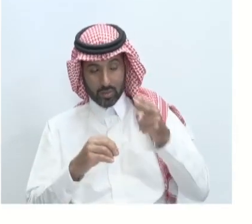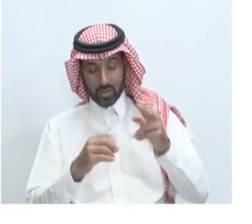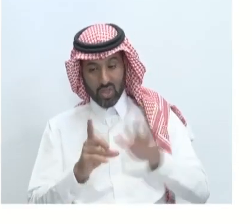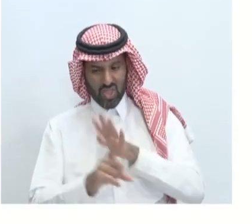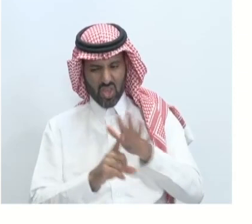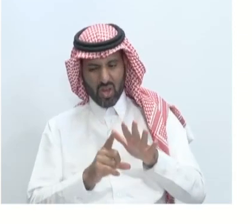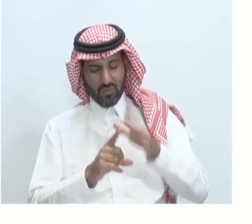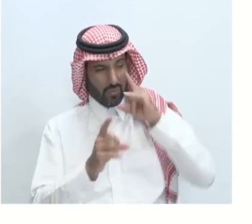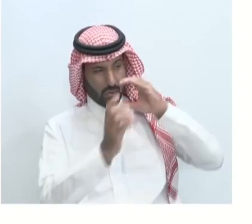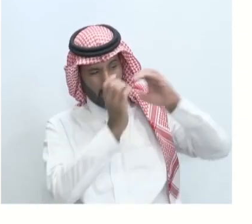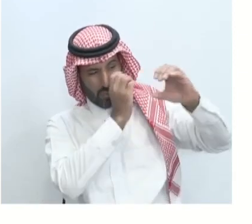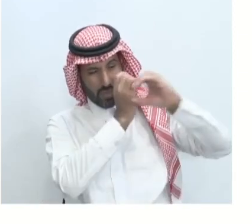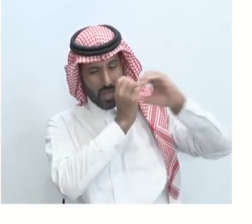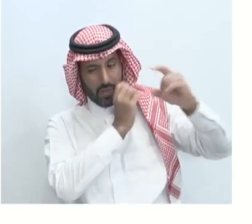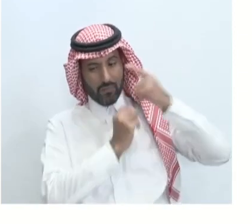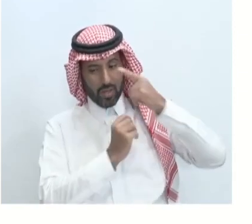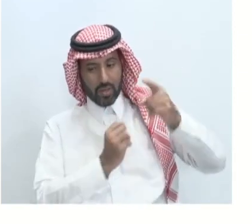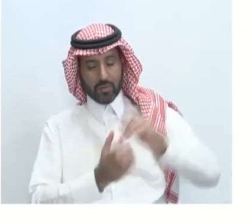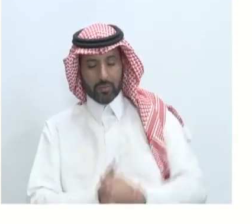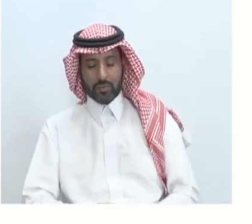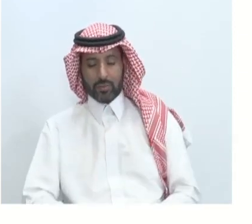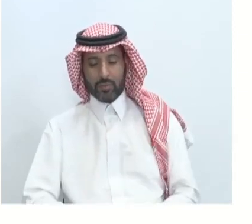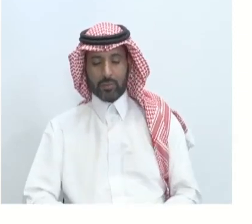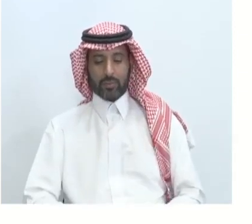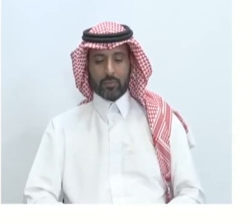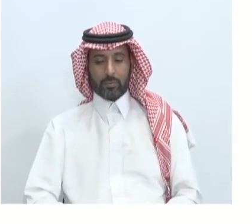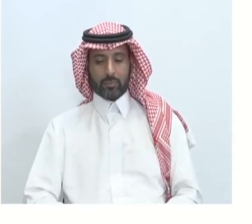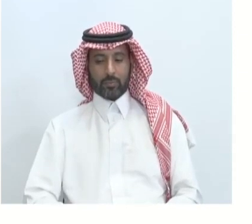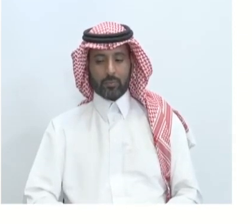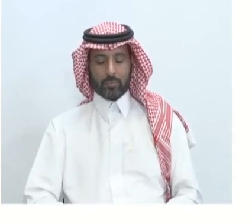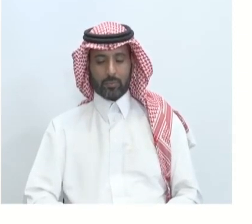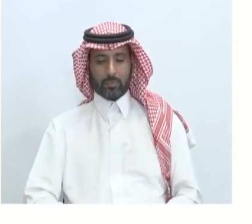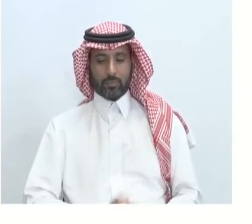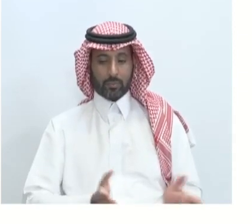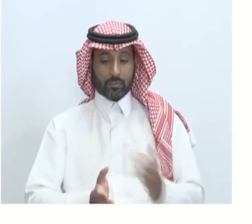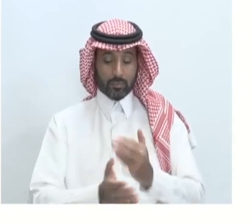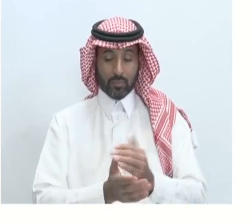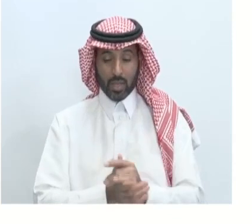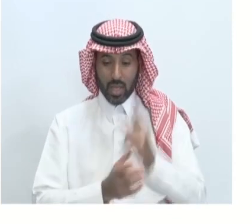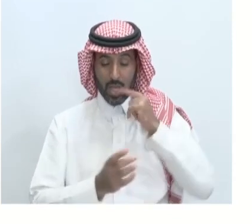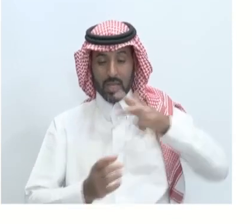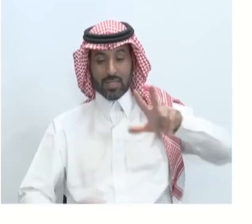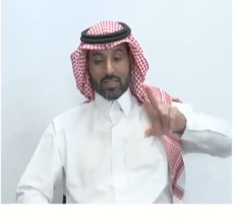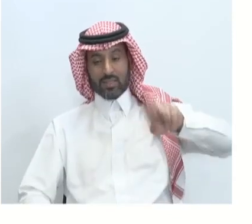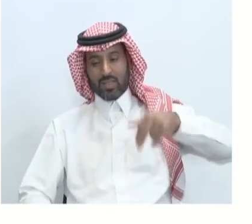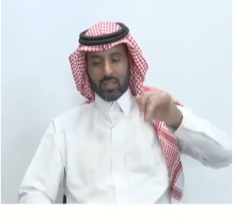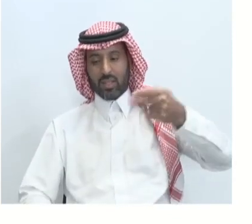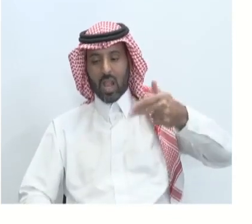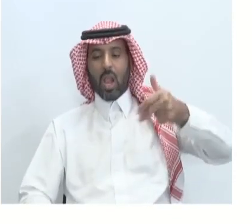تاثيرا في العين ايضا عزيزي الطالب عزيزتي الطالبه الزيغ